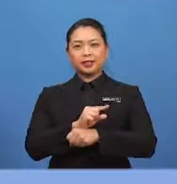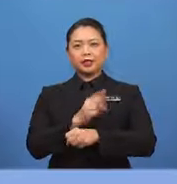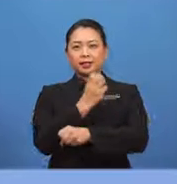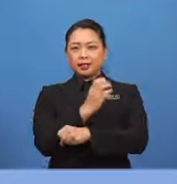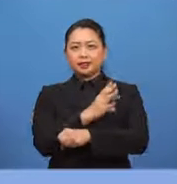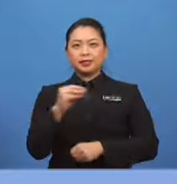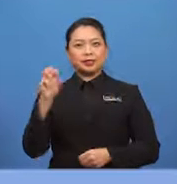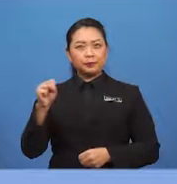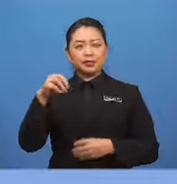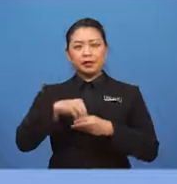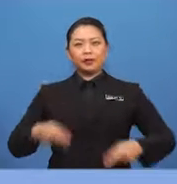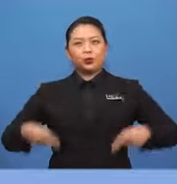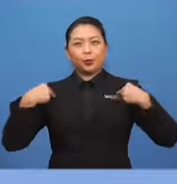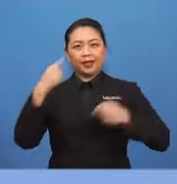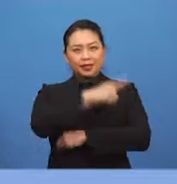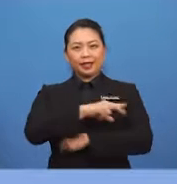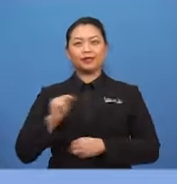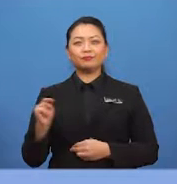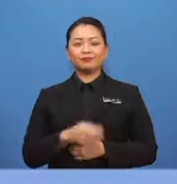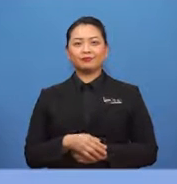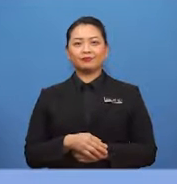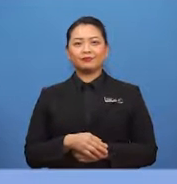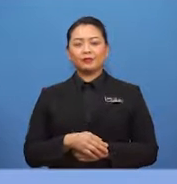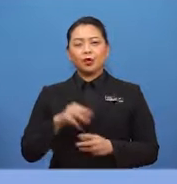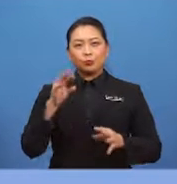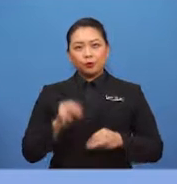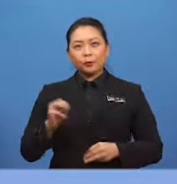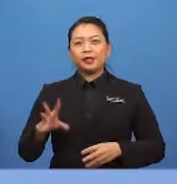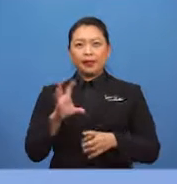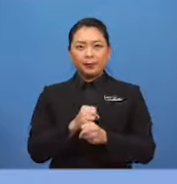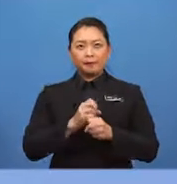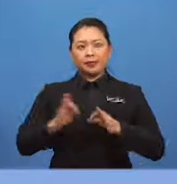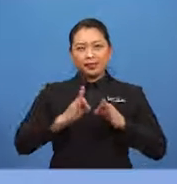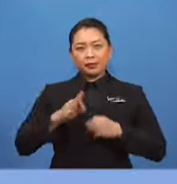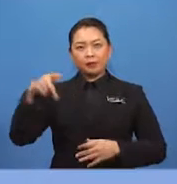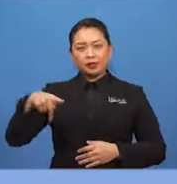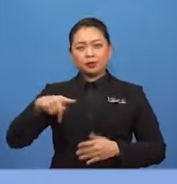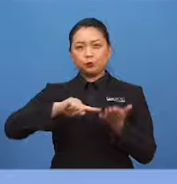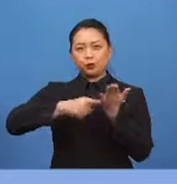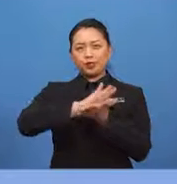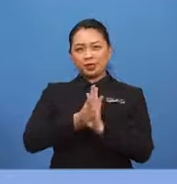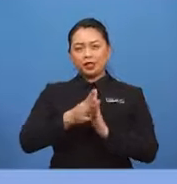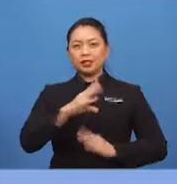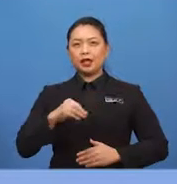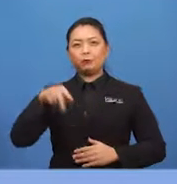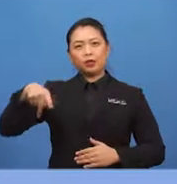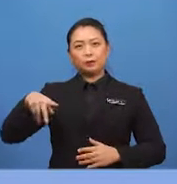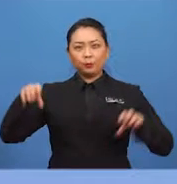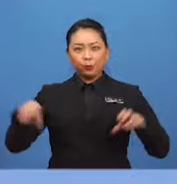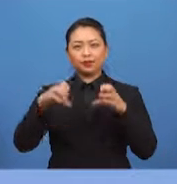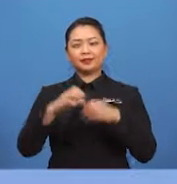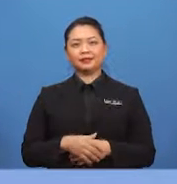kaca dan seramik dalam kehidupan seharian. Murid dapat menerangkan polimer semula jadi dan polimer